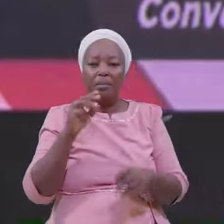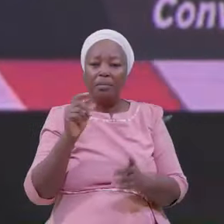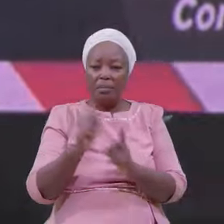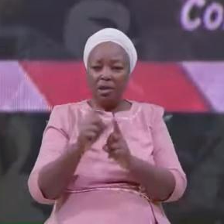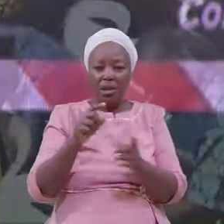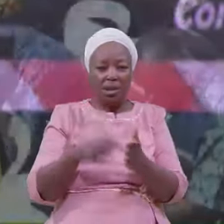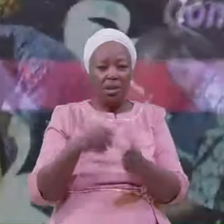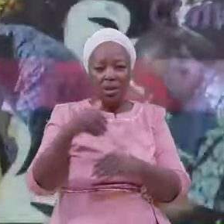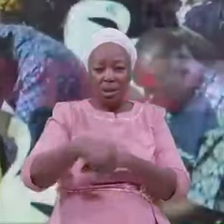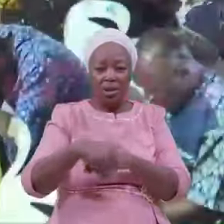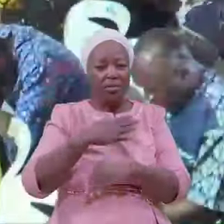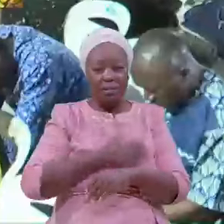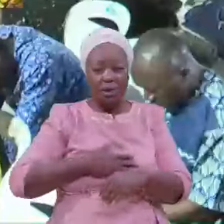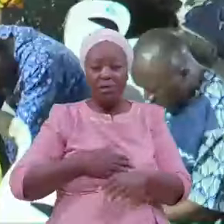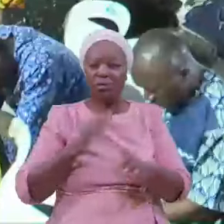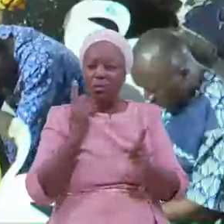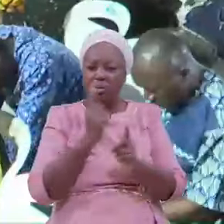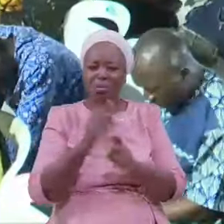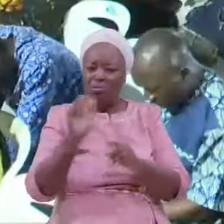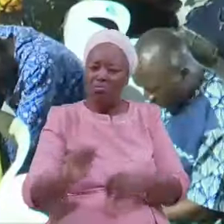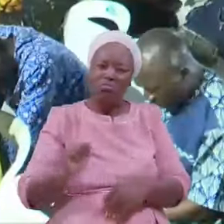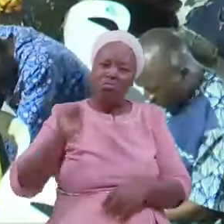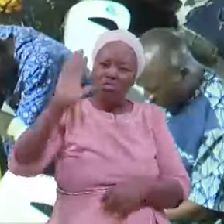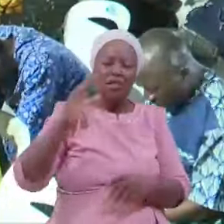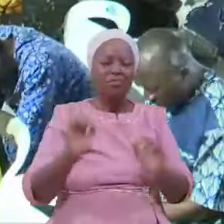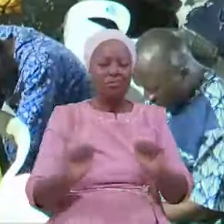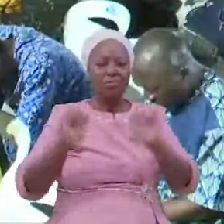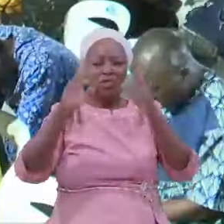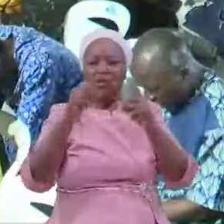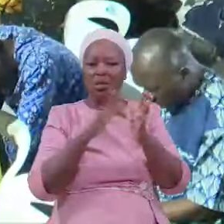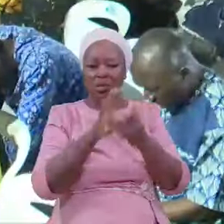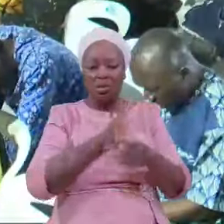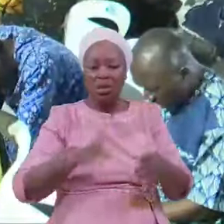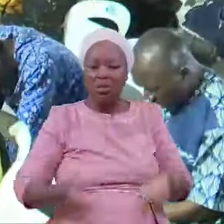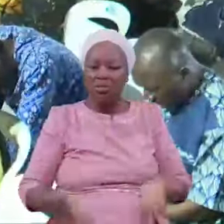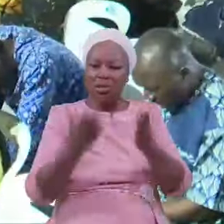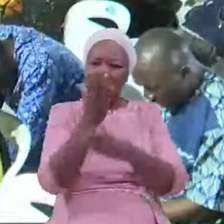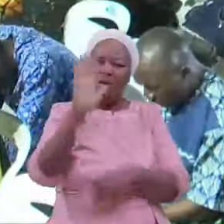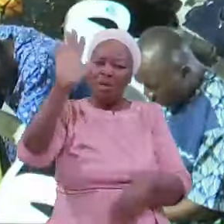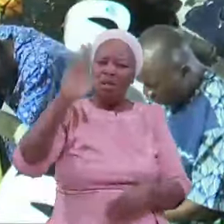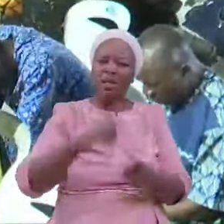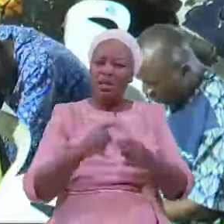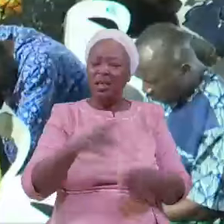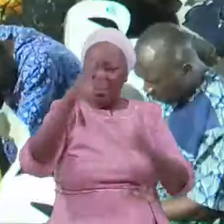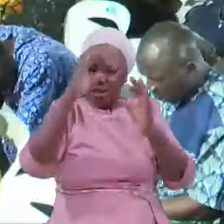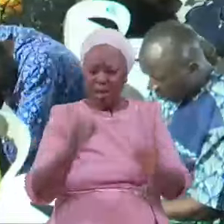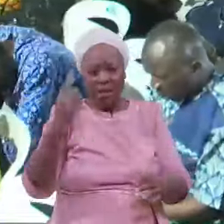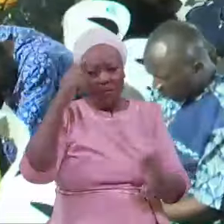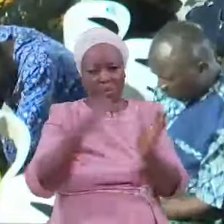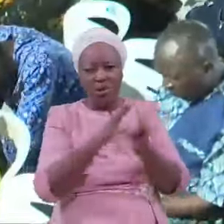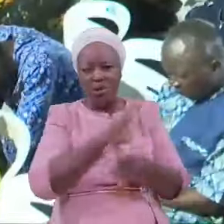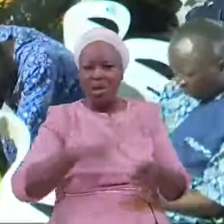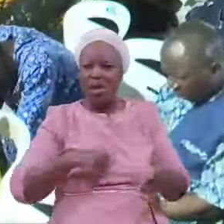Hihintayin namin kayo makarating ka dito. Kayong mga nananampalataya sa Panginoon, lumalapit sa